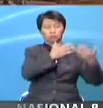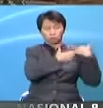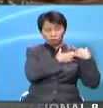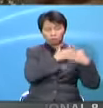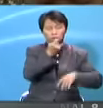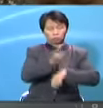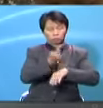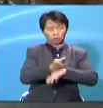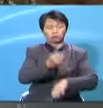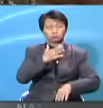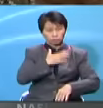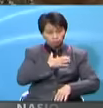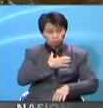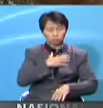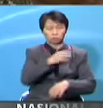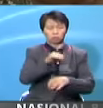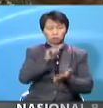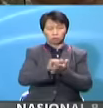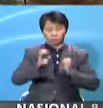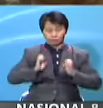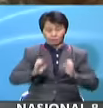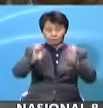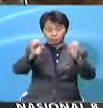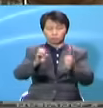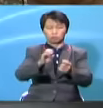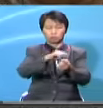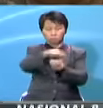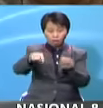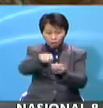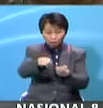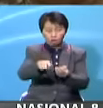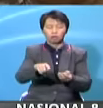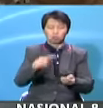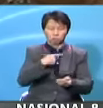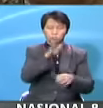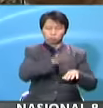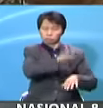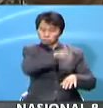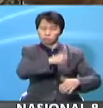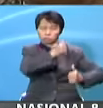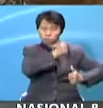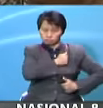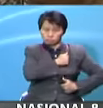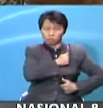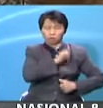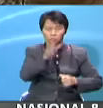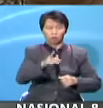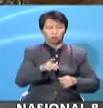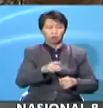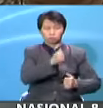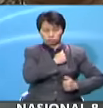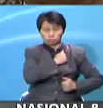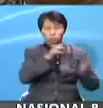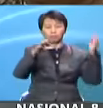job. So if it is an emergency situation, that's all what Tan Sri Zul was saying. Tapi orang nak katakan bahawa tentera